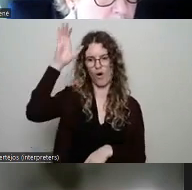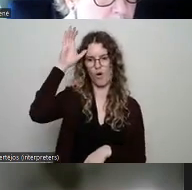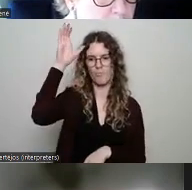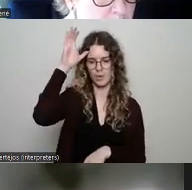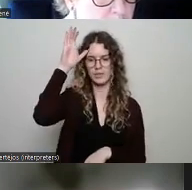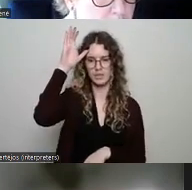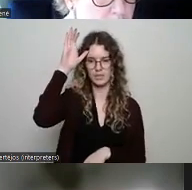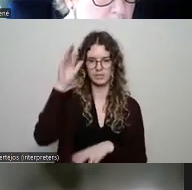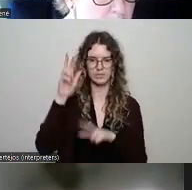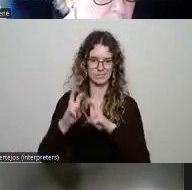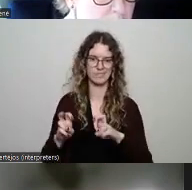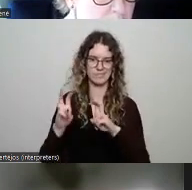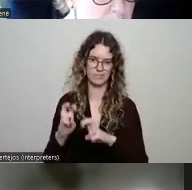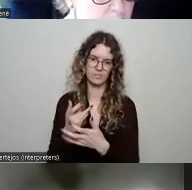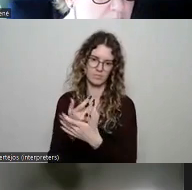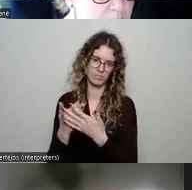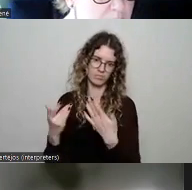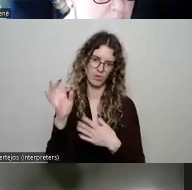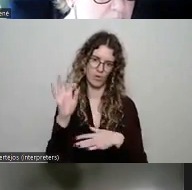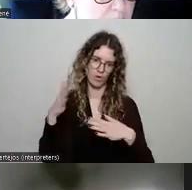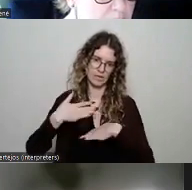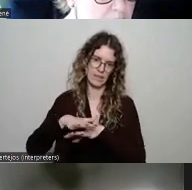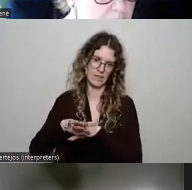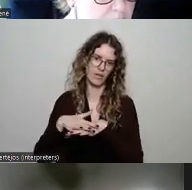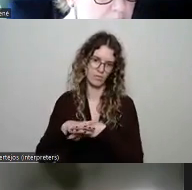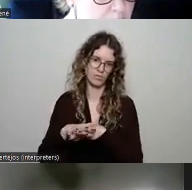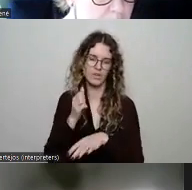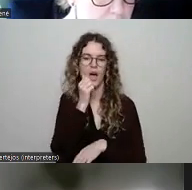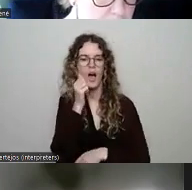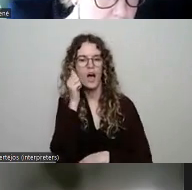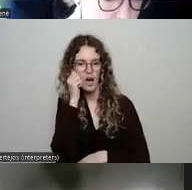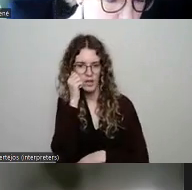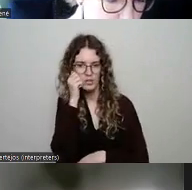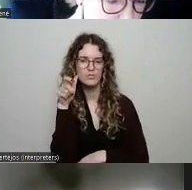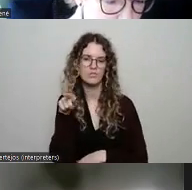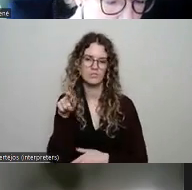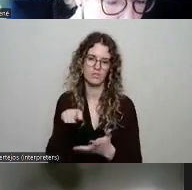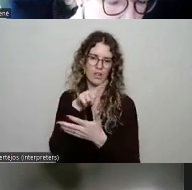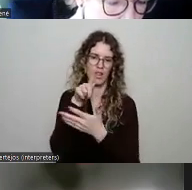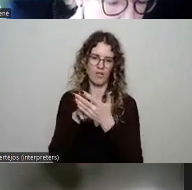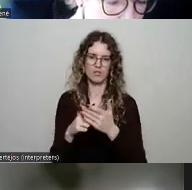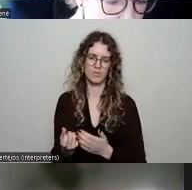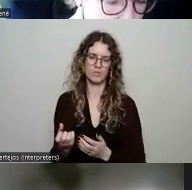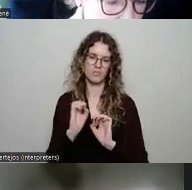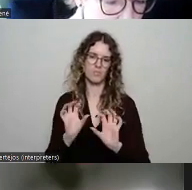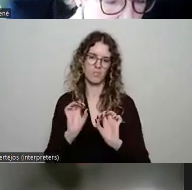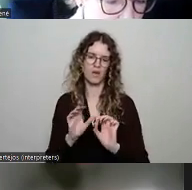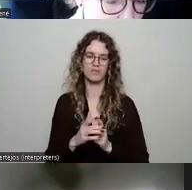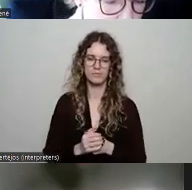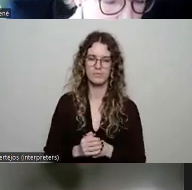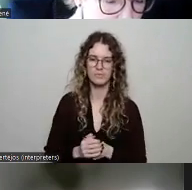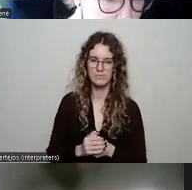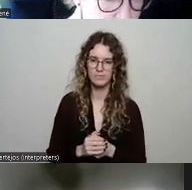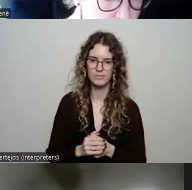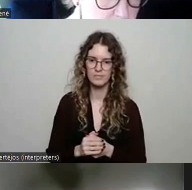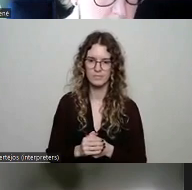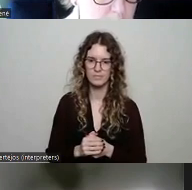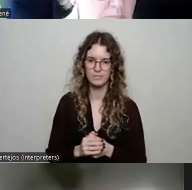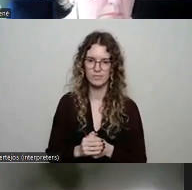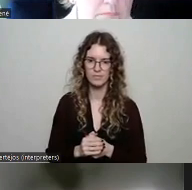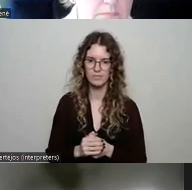taip, integruotą dalykinį darbą. Ačiū labai už tai, kad iškelti šį klausimą. Ir tikrai tai